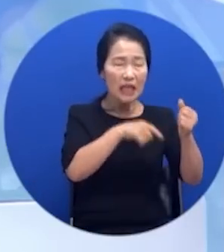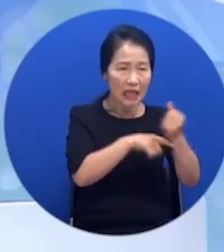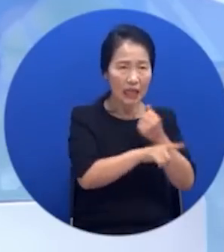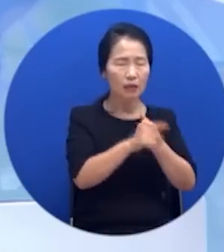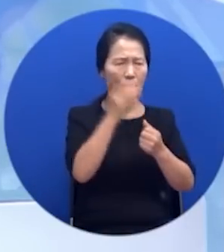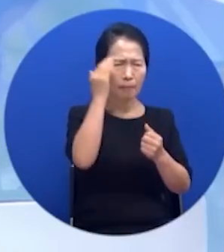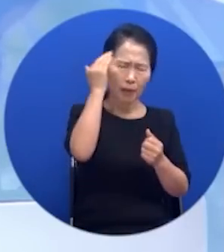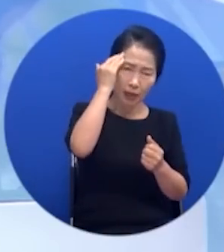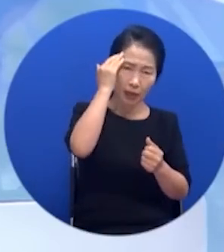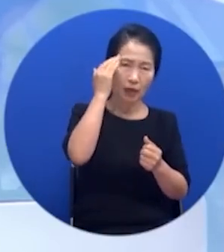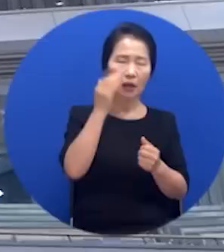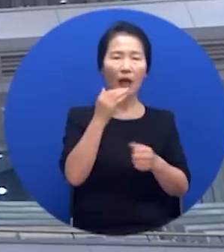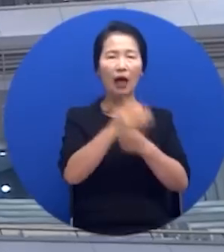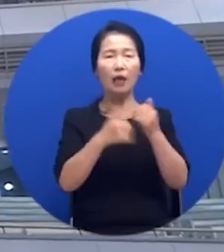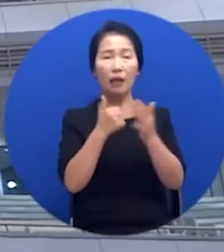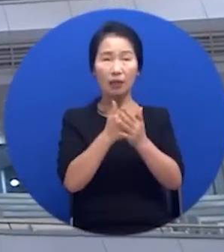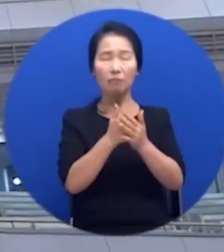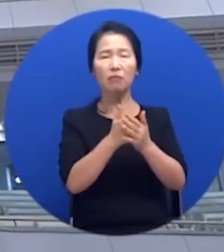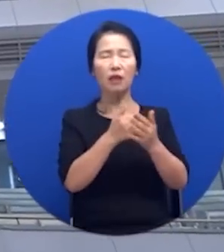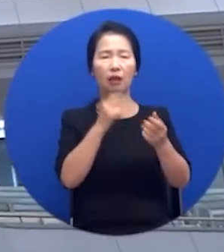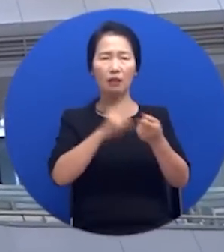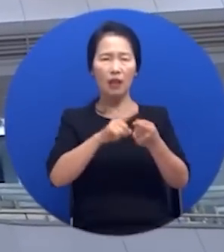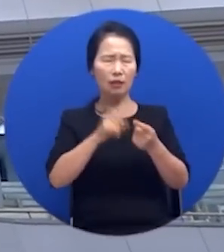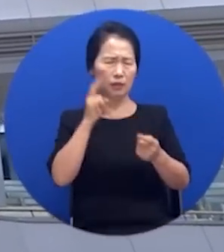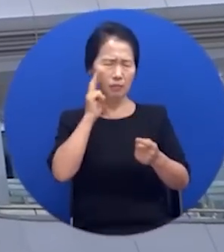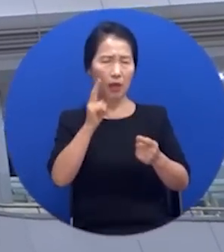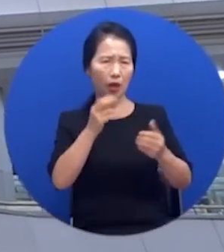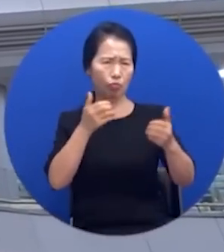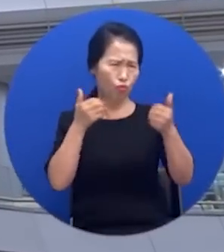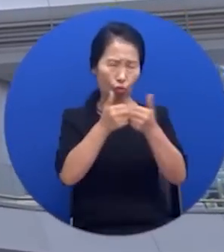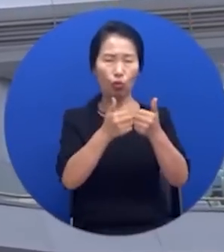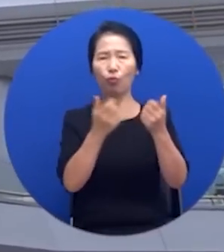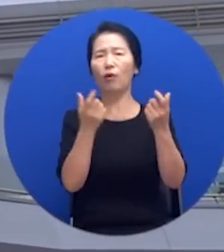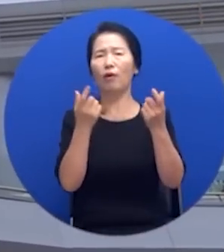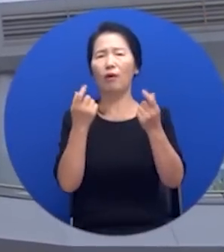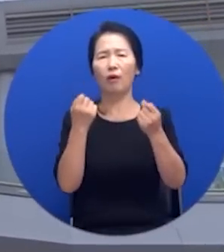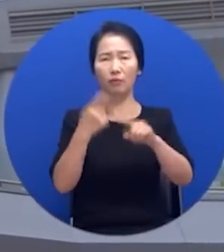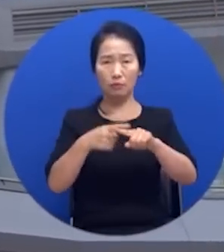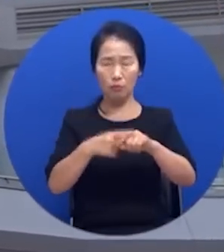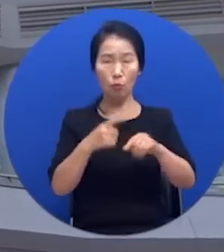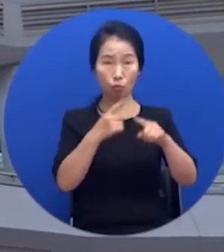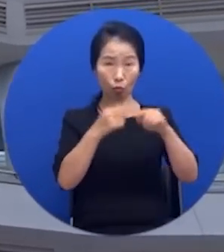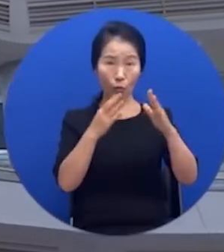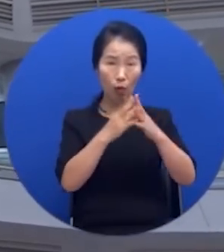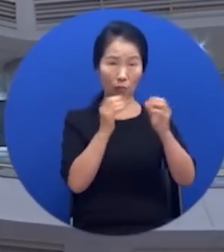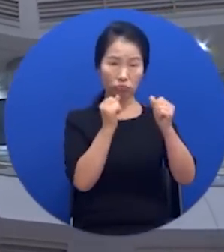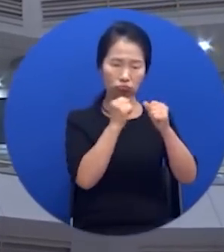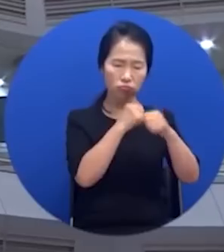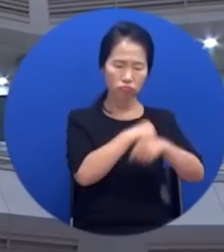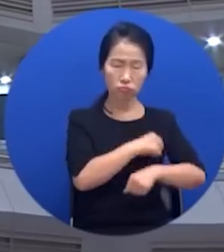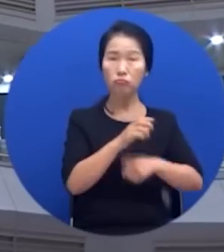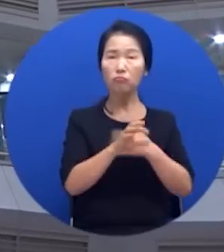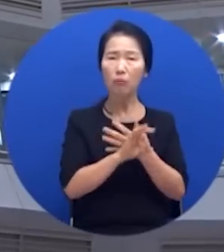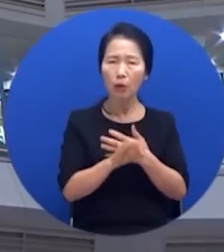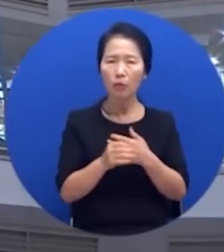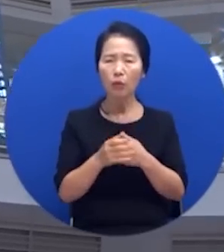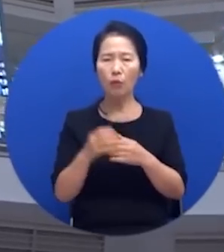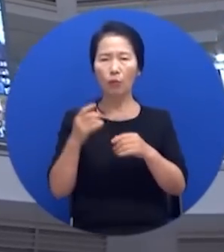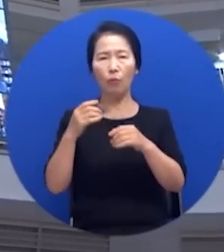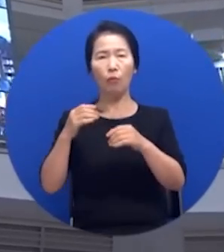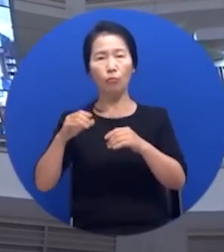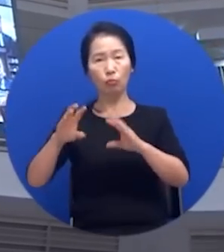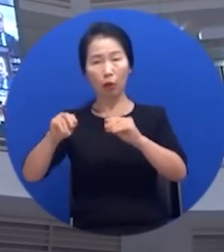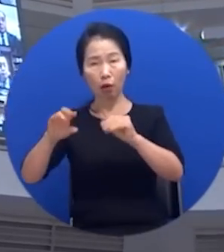심각한 도전이 아닐 수 없습니다. 교회가 무너지면 이 땅의 희망이